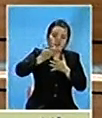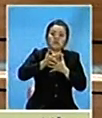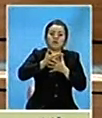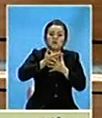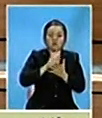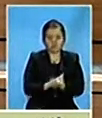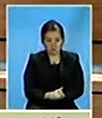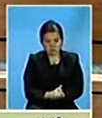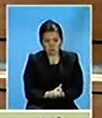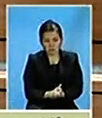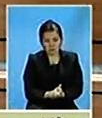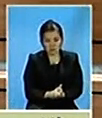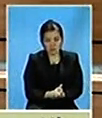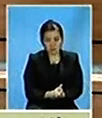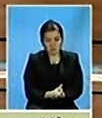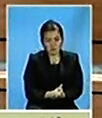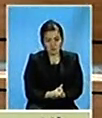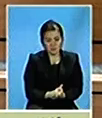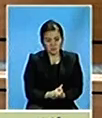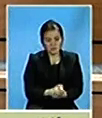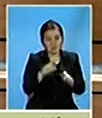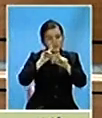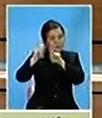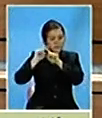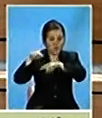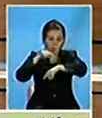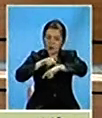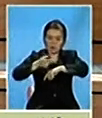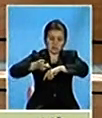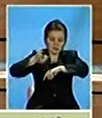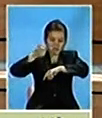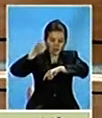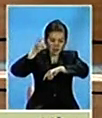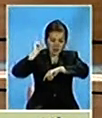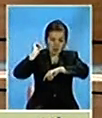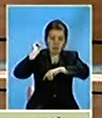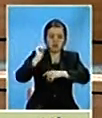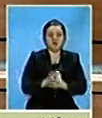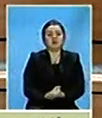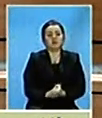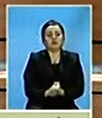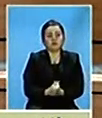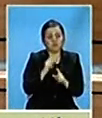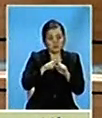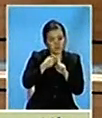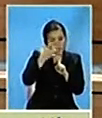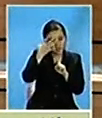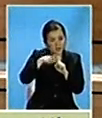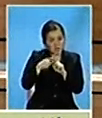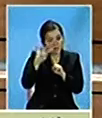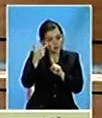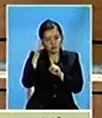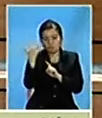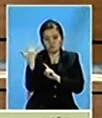9อีกและตั้งในอำเภอ8อีกซึ่งนี้เริ่มช้าไปถึงหลังจากมกราไปแล้ว30เดือนที่ไม่มีผู้บริหารระดับภูมิภา